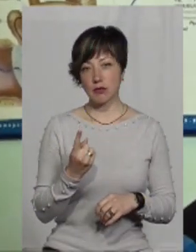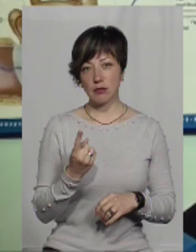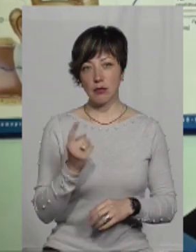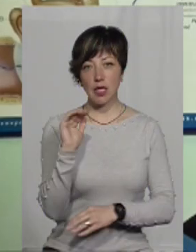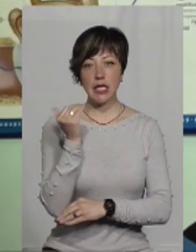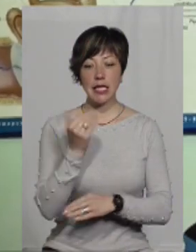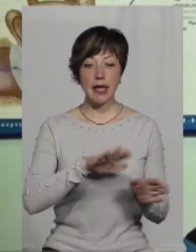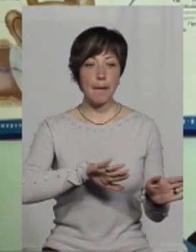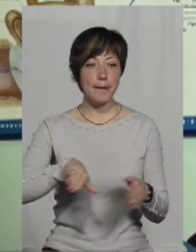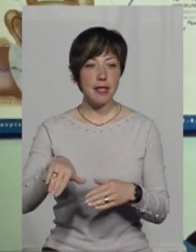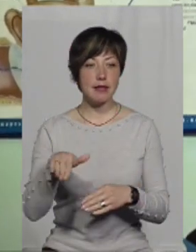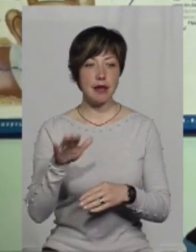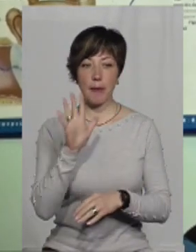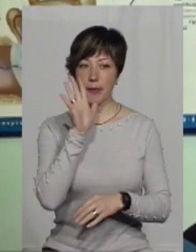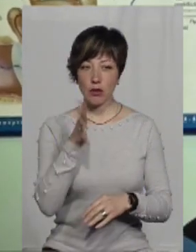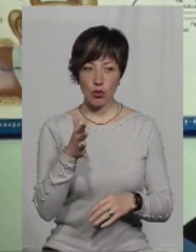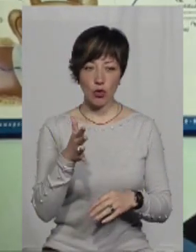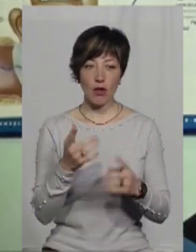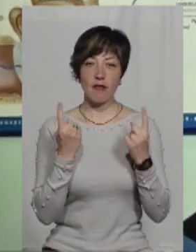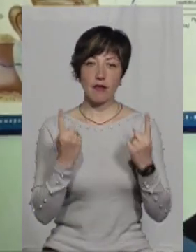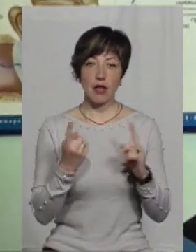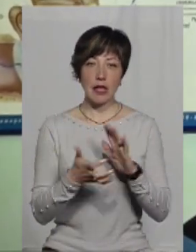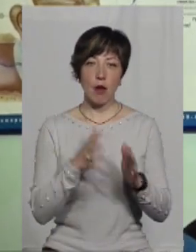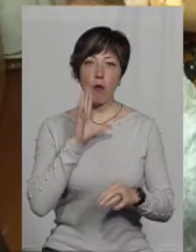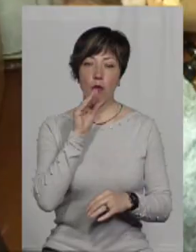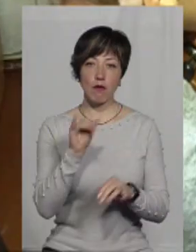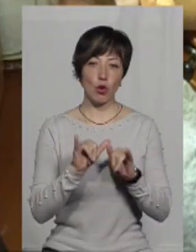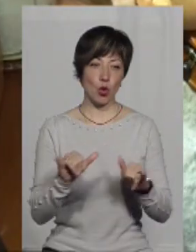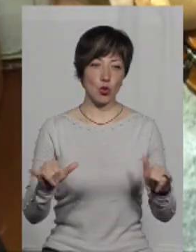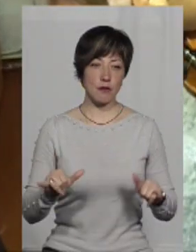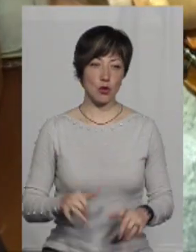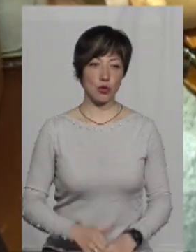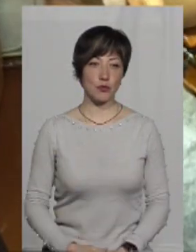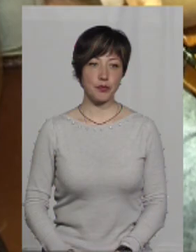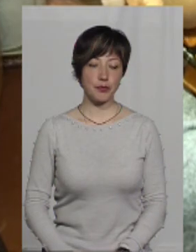після 5 років має, ну, великий дефект мовного розвитку.